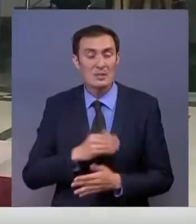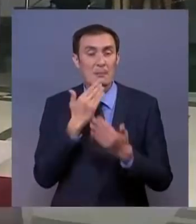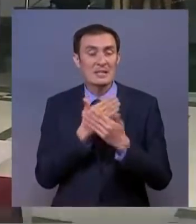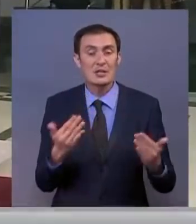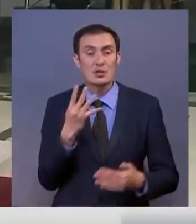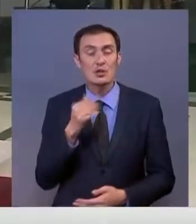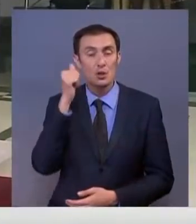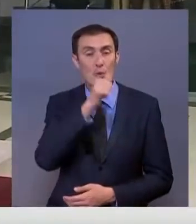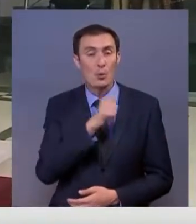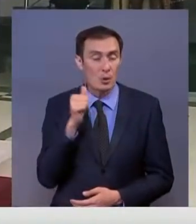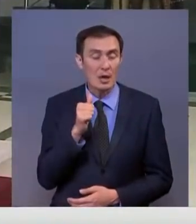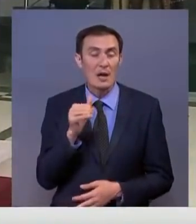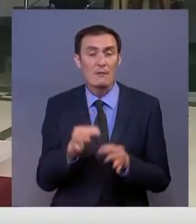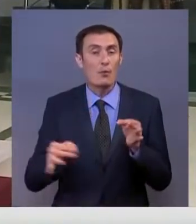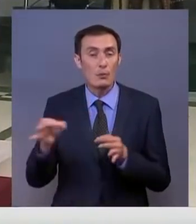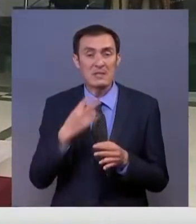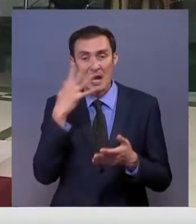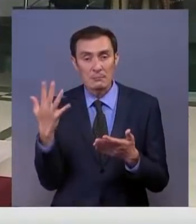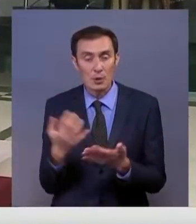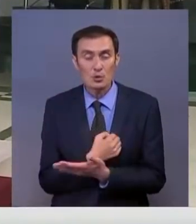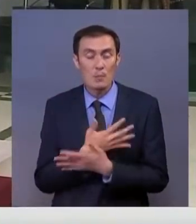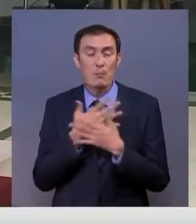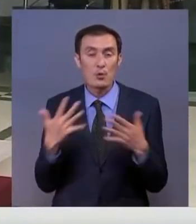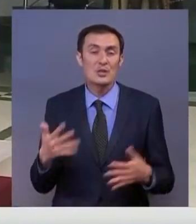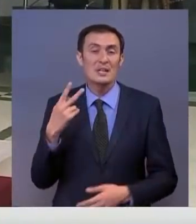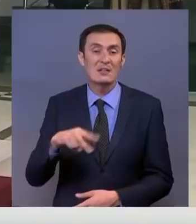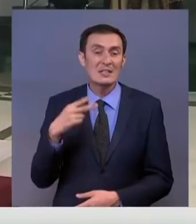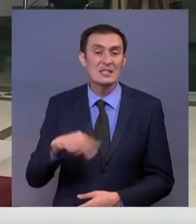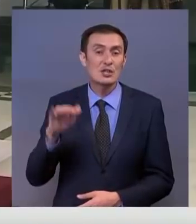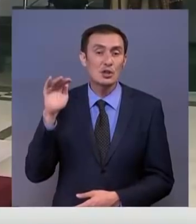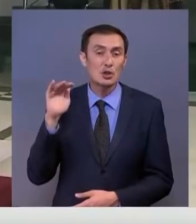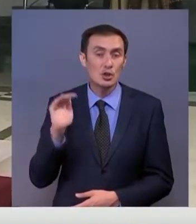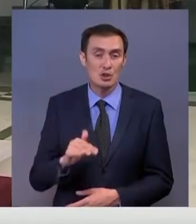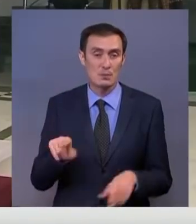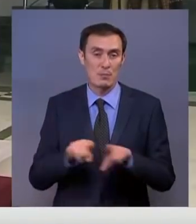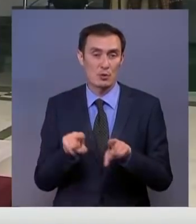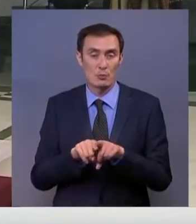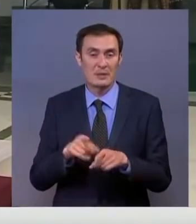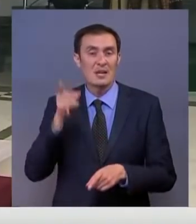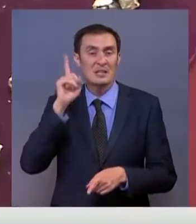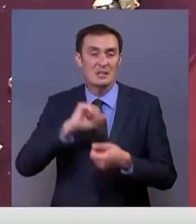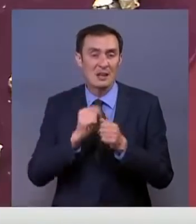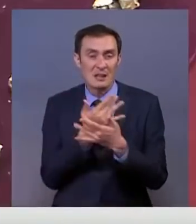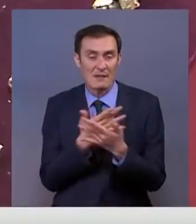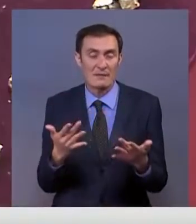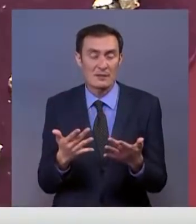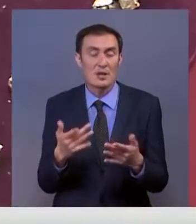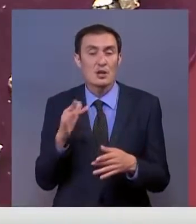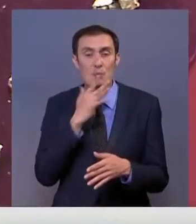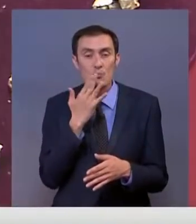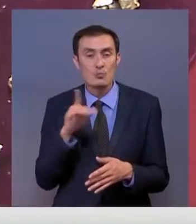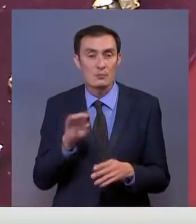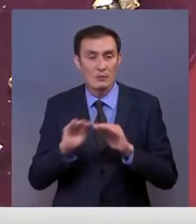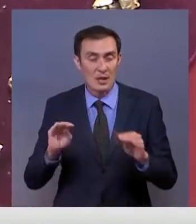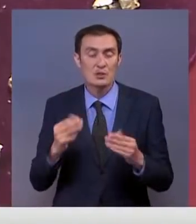последние 4 года в регионе обнаружили свыше 20 тысяч подобных древних артефактов. Их